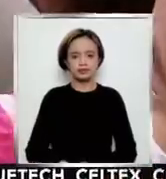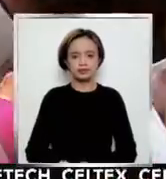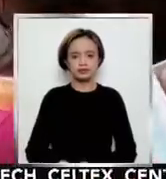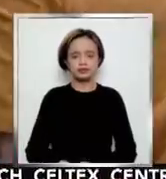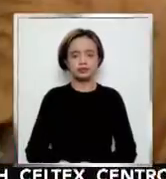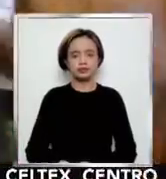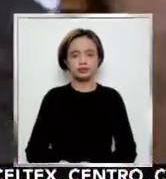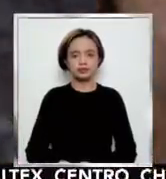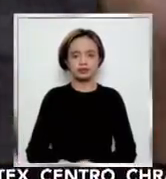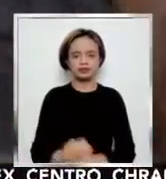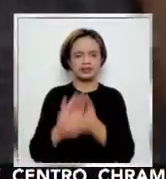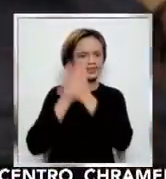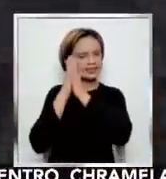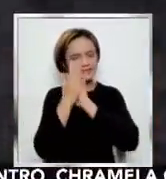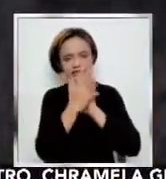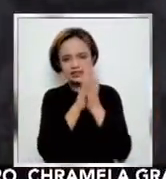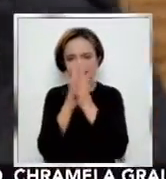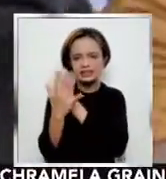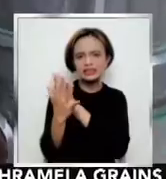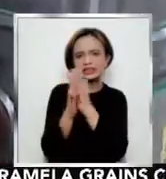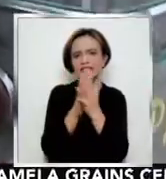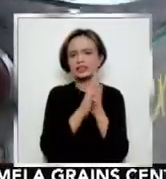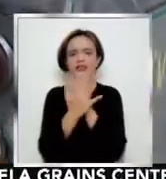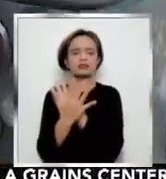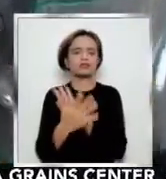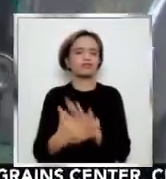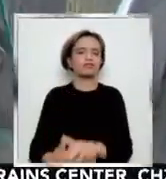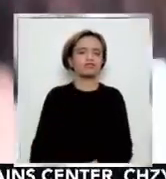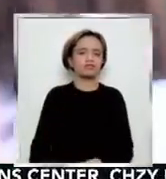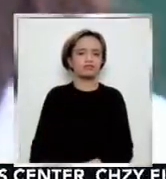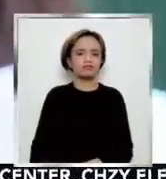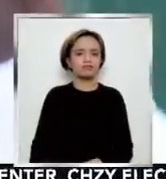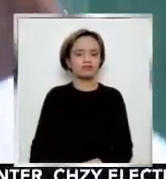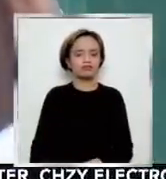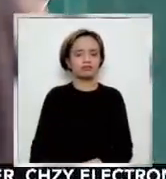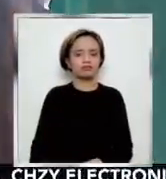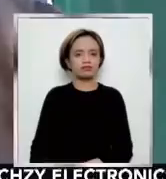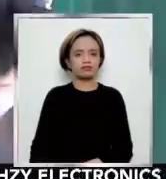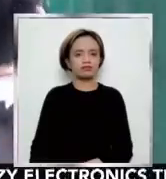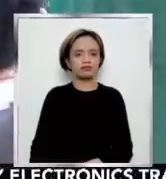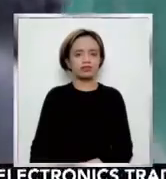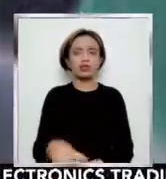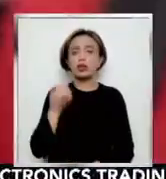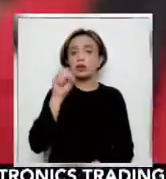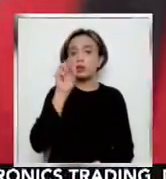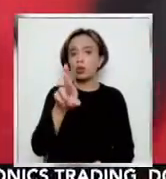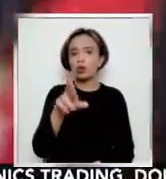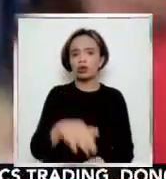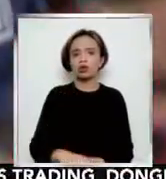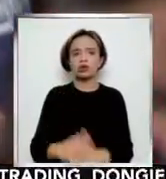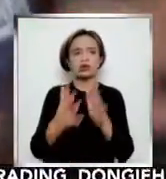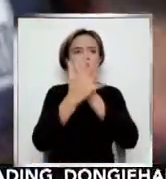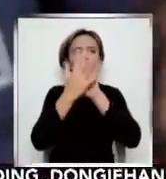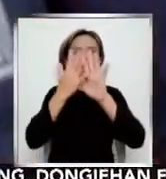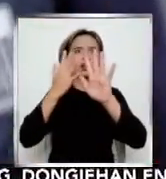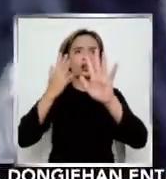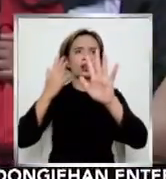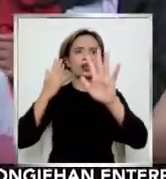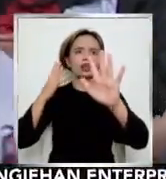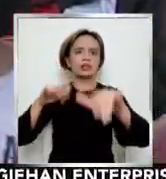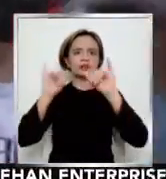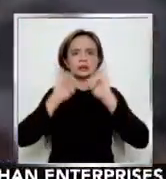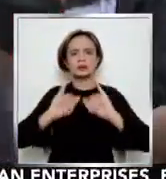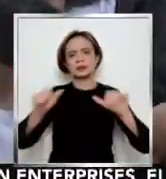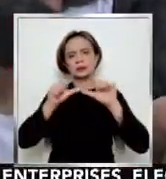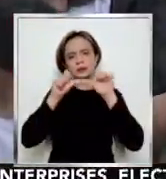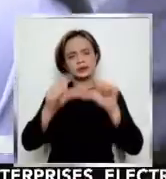Siksikan, balyahan, o di kaya'y pila na tila walang katapusan. Ganyan